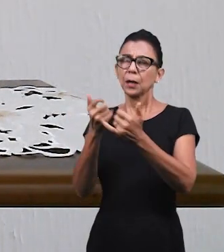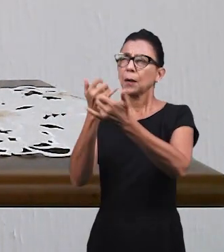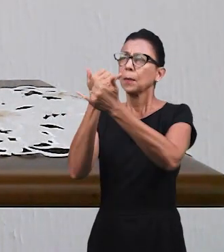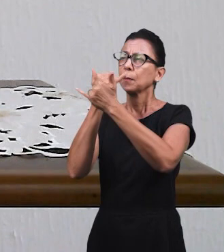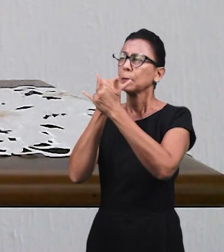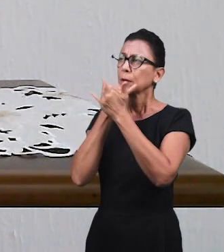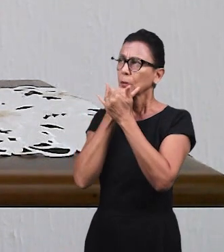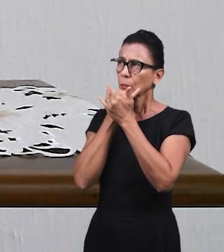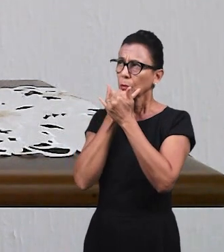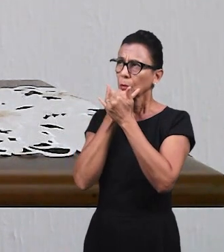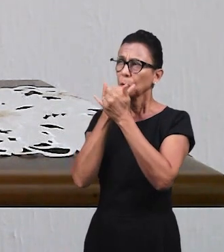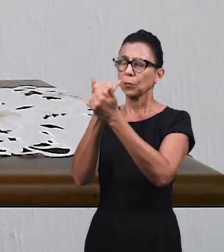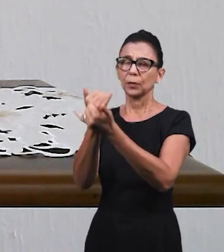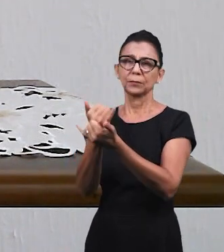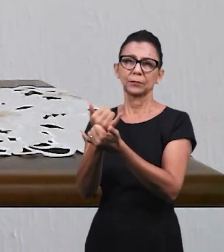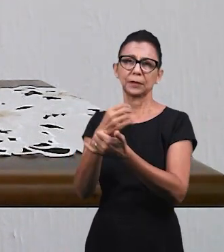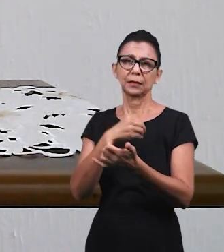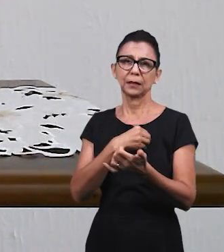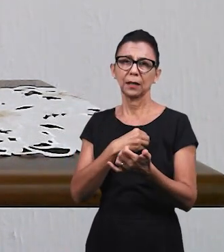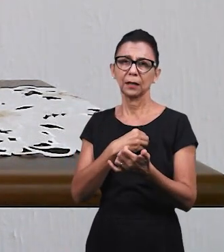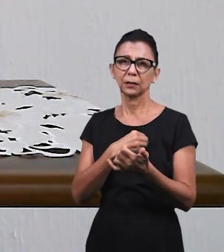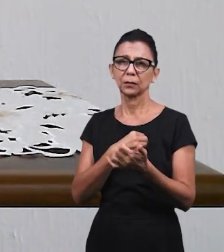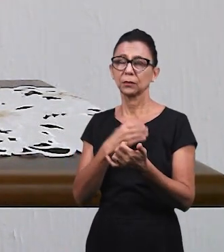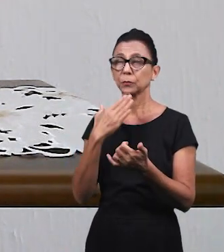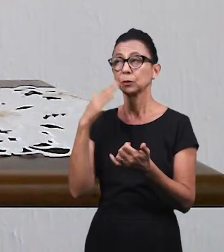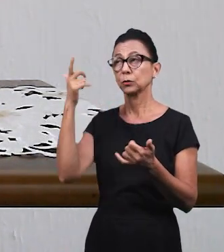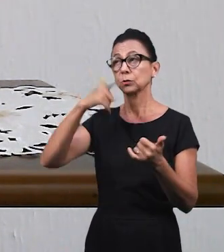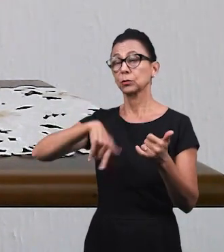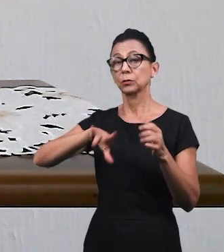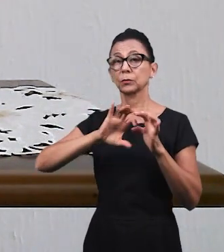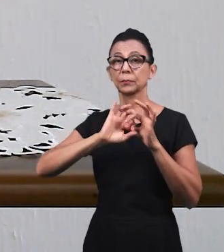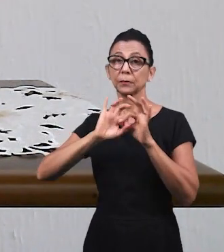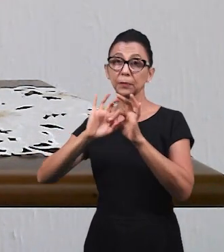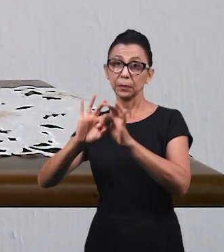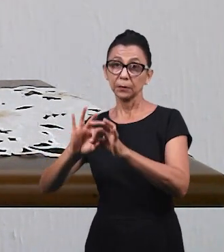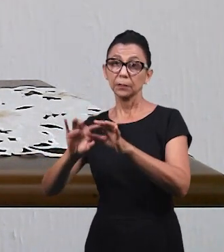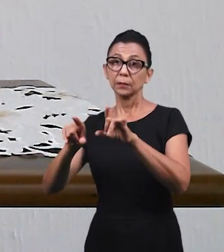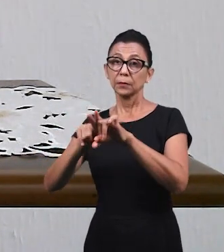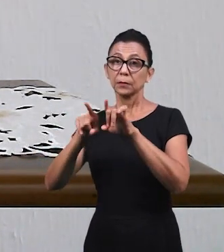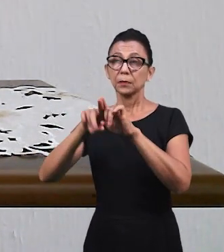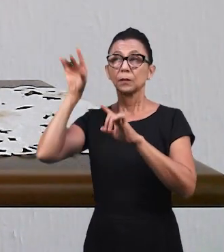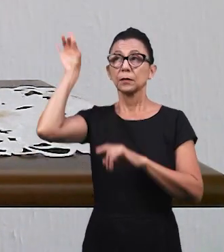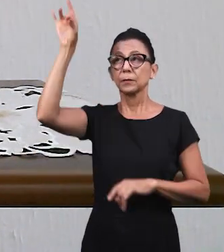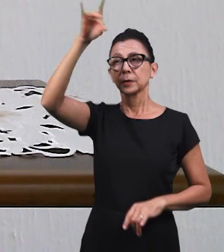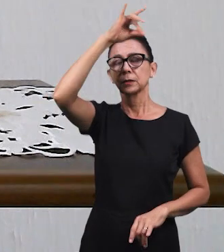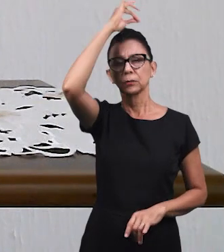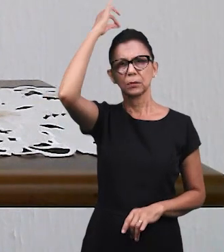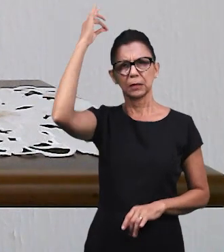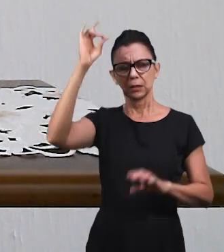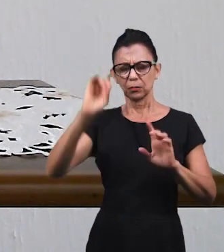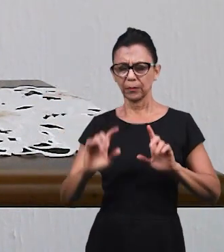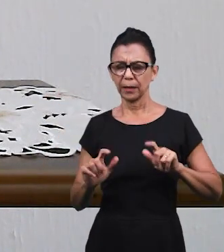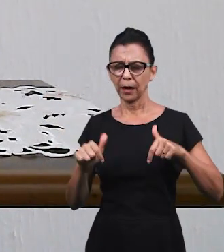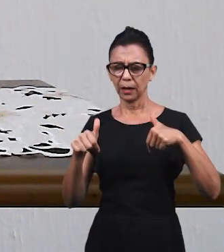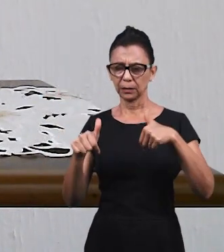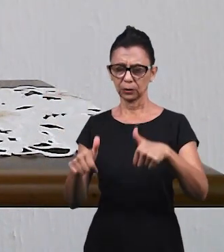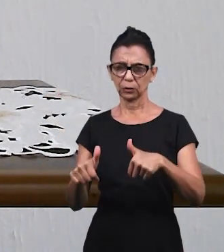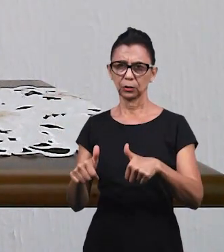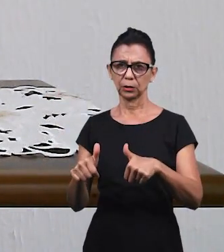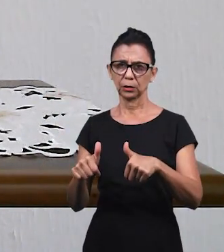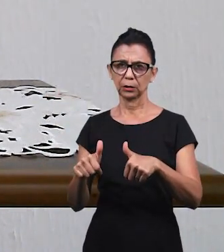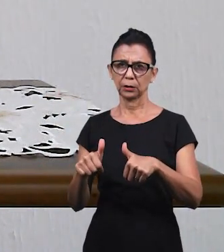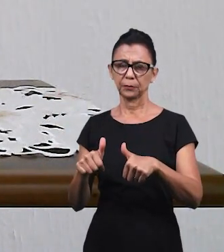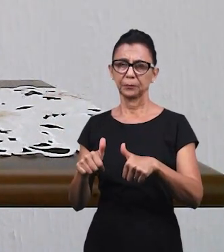Твоем благословении, прощении, обновлении, общении, чтобы Дух Твой Святой мог действовать